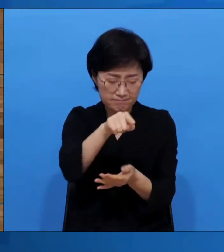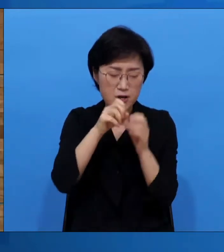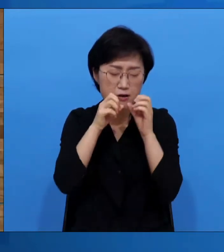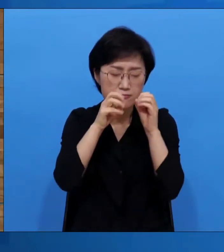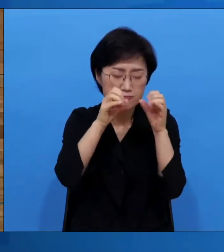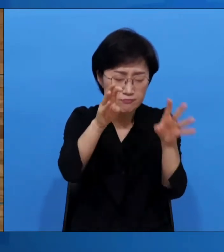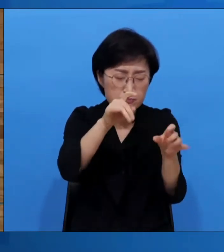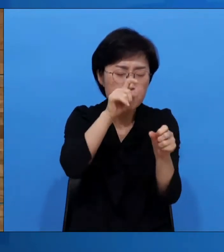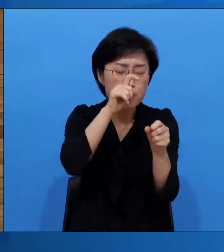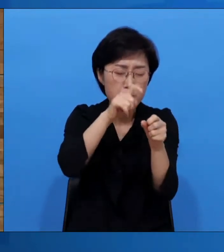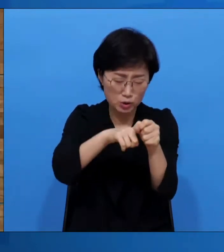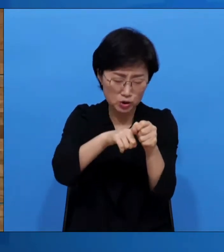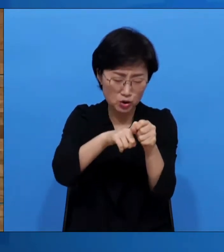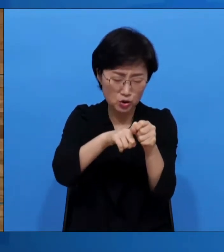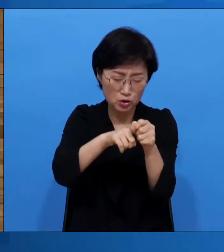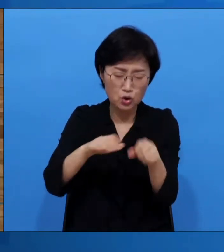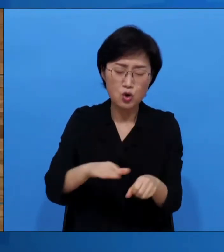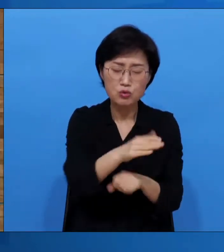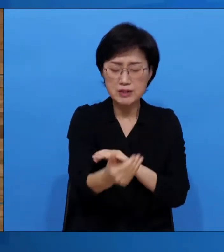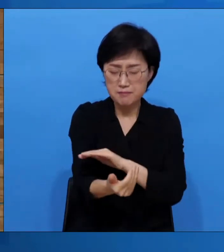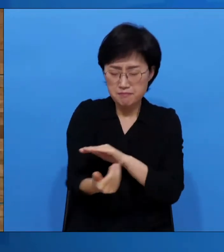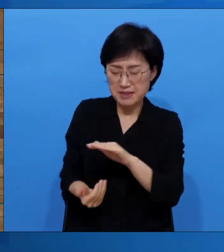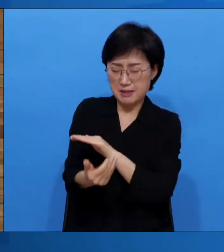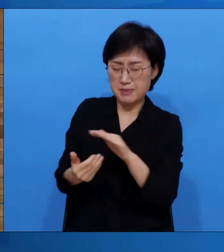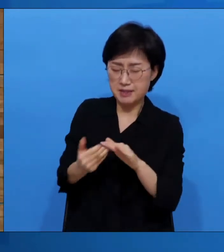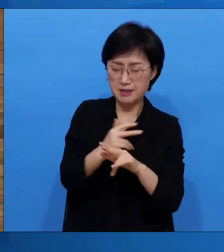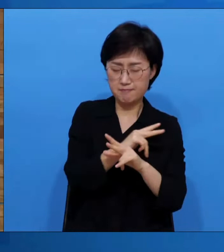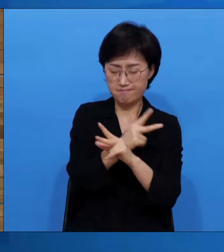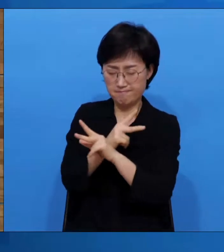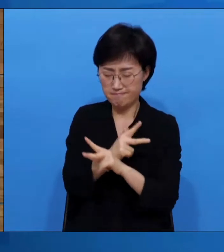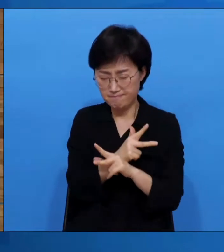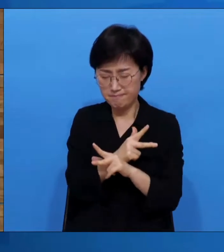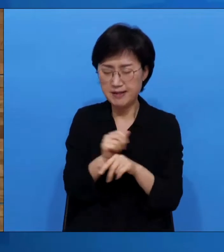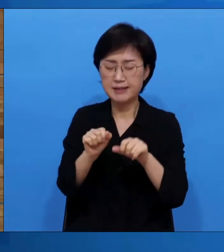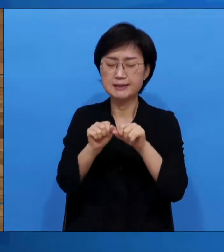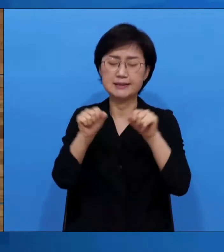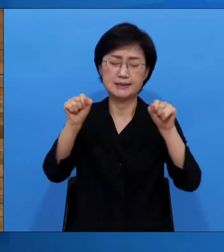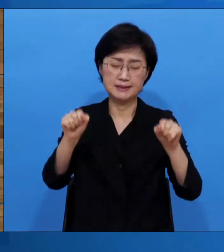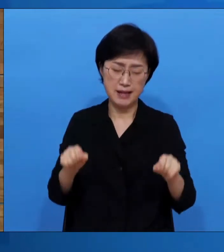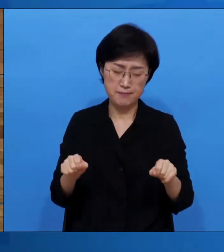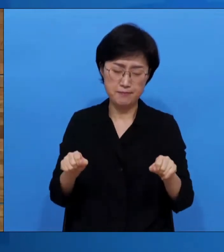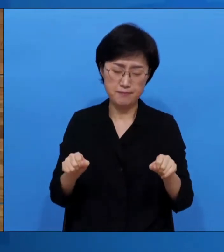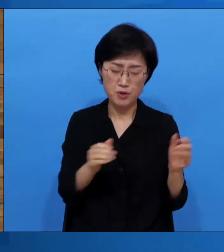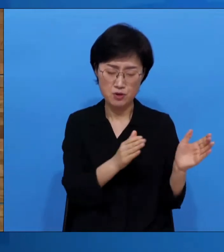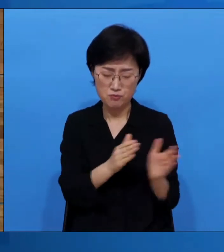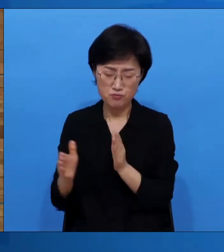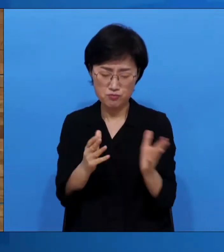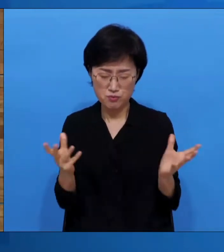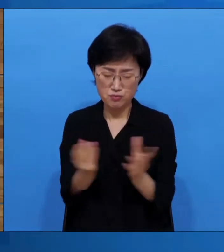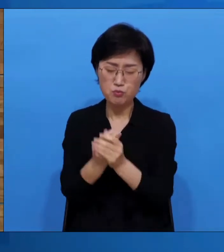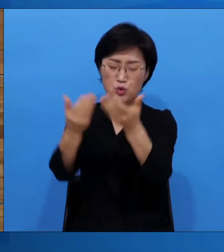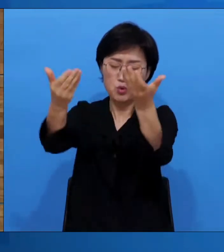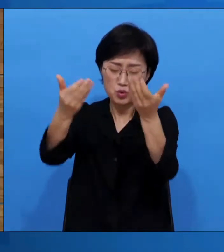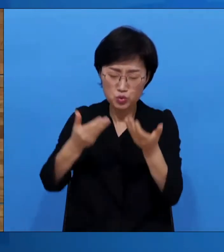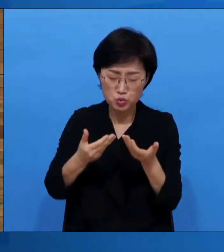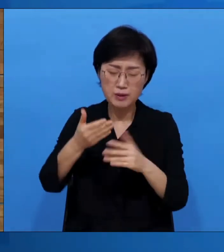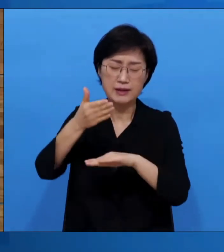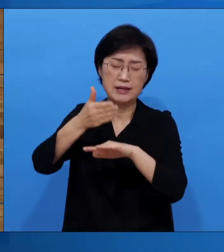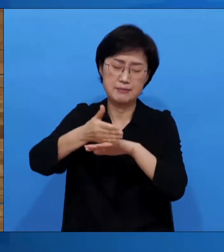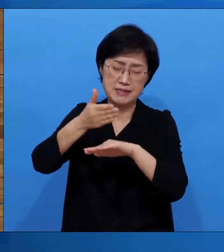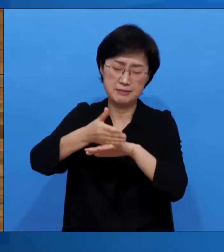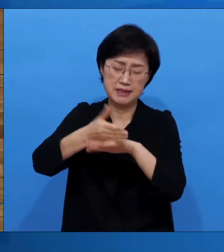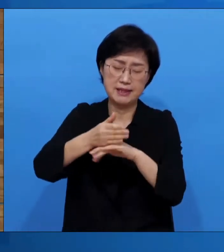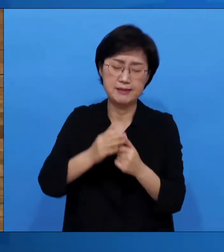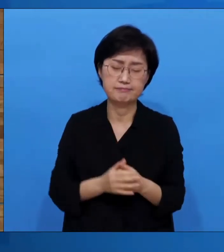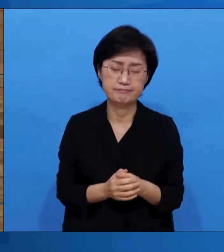주심을 감사드립니다. Thank you for preparing the contact-free virtual system in advance for the gospelization of the 237 nations and the